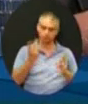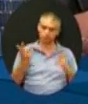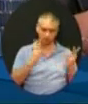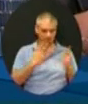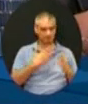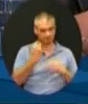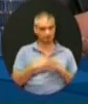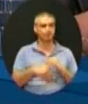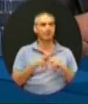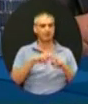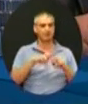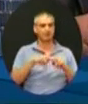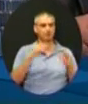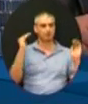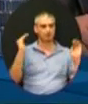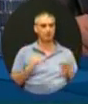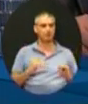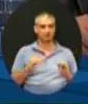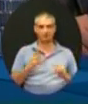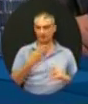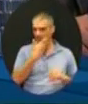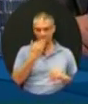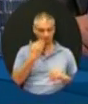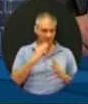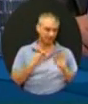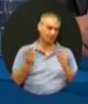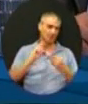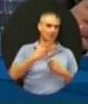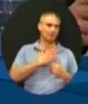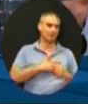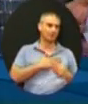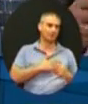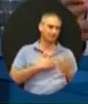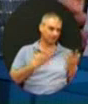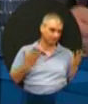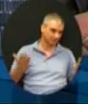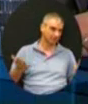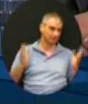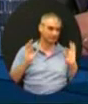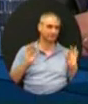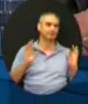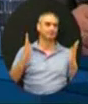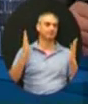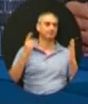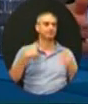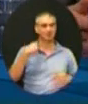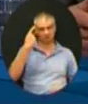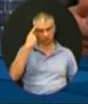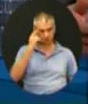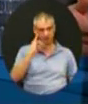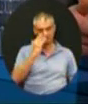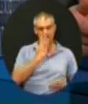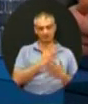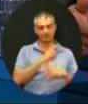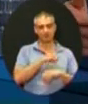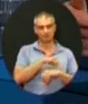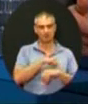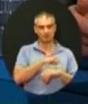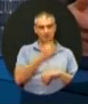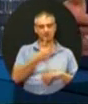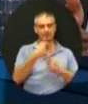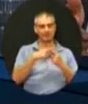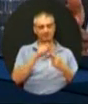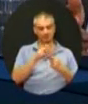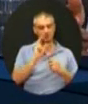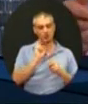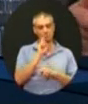הצדדים ואז יש כוונה להוריד את היס גמר המדן יתחילו עוד פעם חגי תשרי בסדר אבל אני חושב שכן הגיע הזמן לזה ששרים וחברי